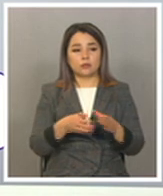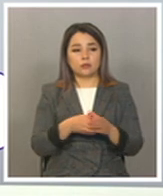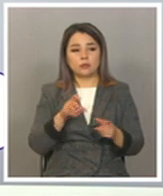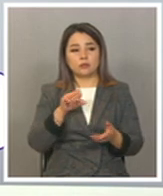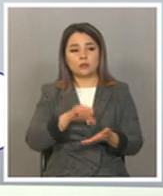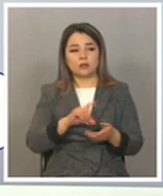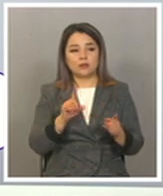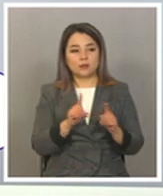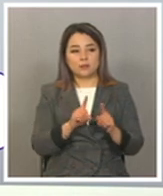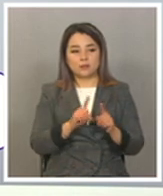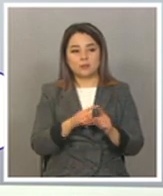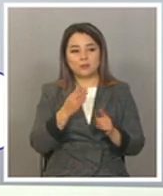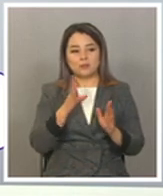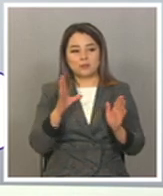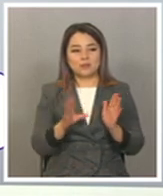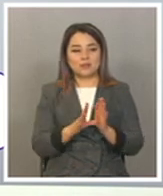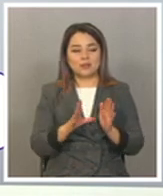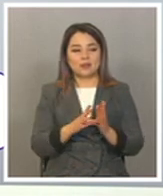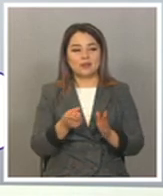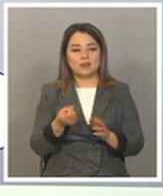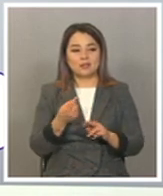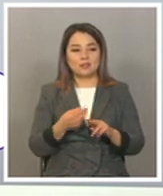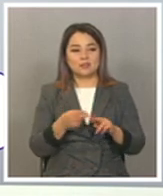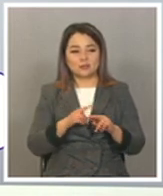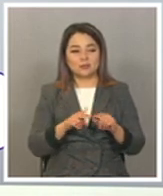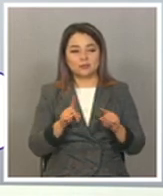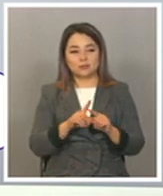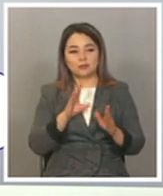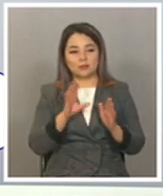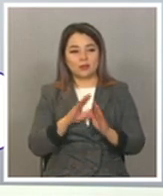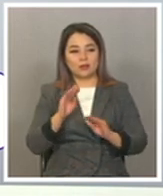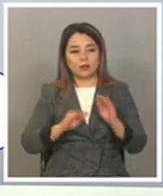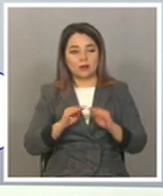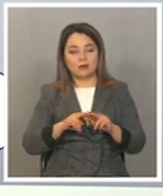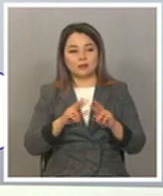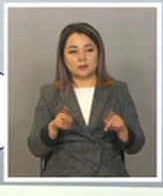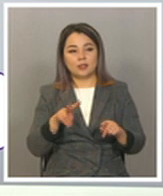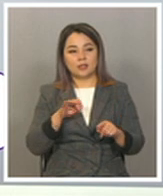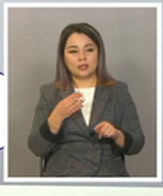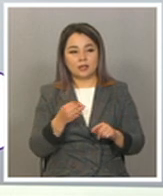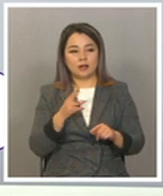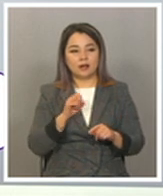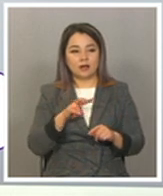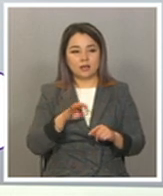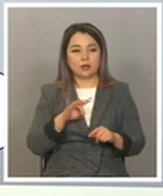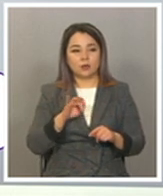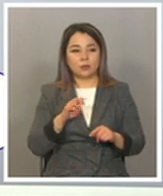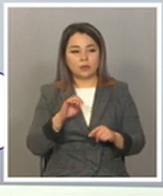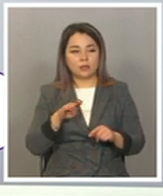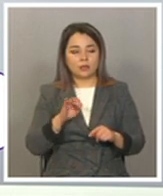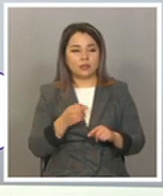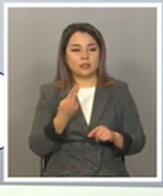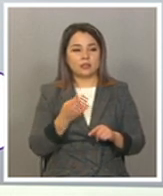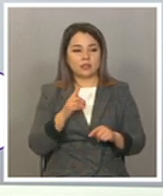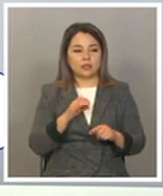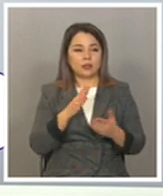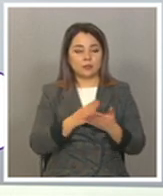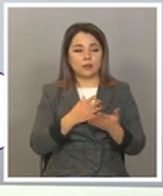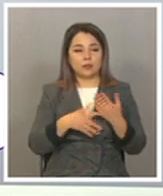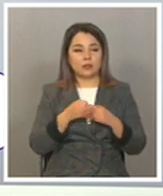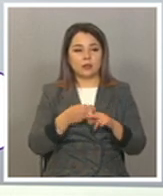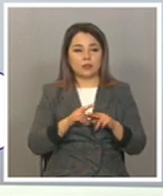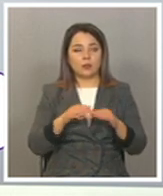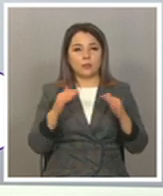сыртқы энергетикалық деңгейіндегі электрон сандары бірде, яғни литий, натрий, калий, рубидий, цезий барлығында да ең соңғы